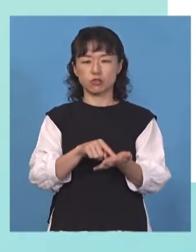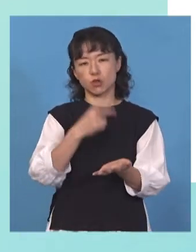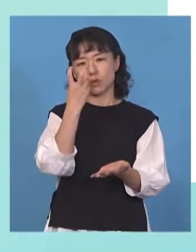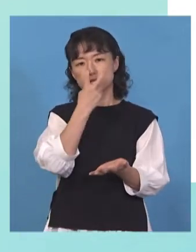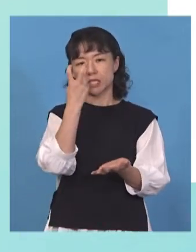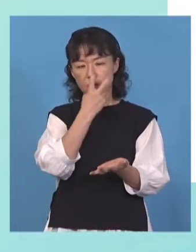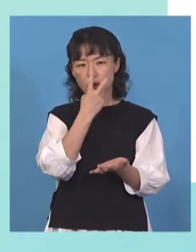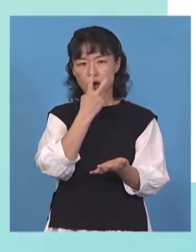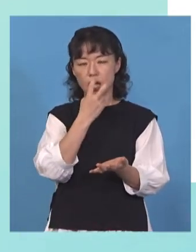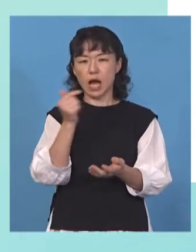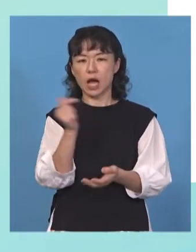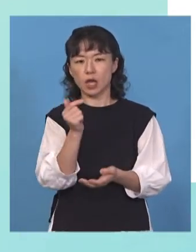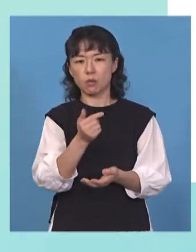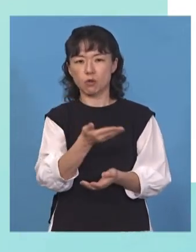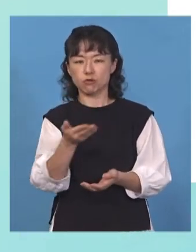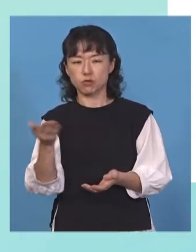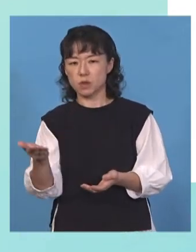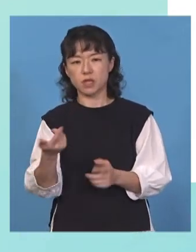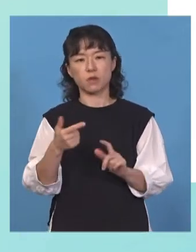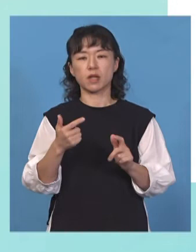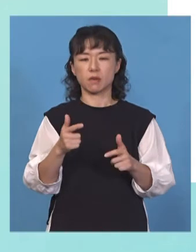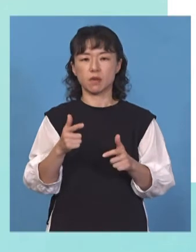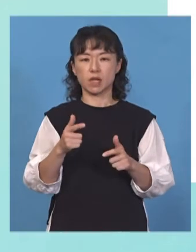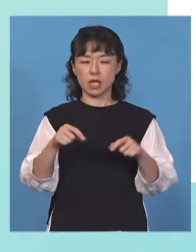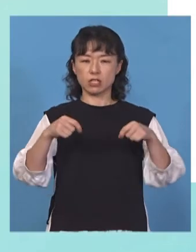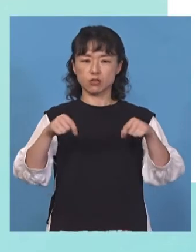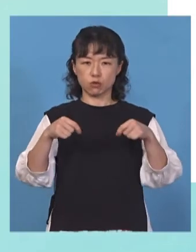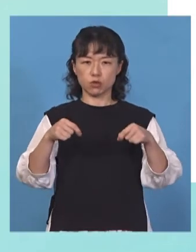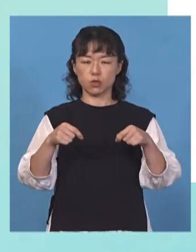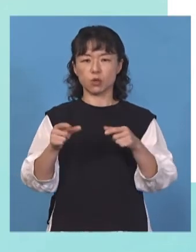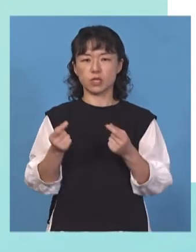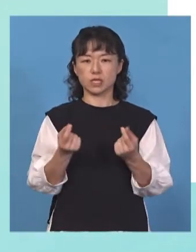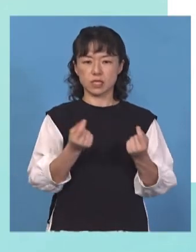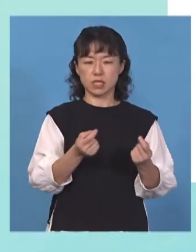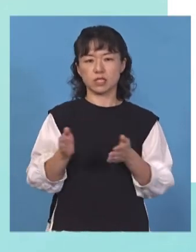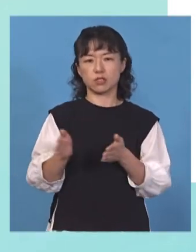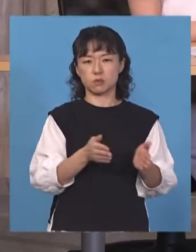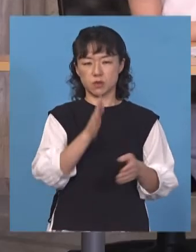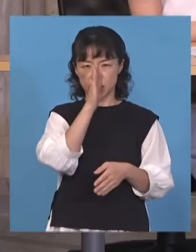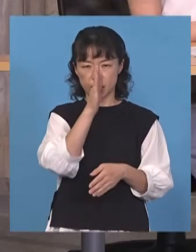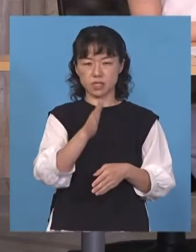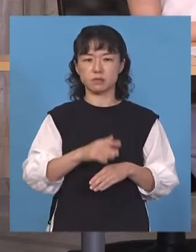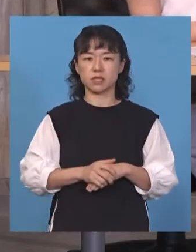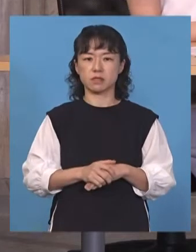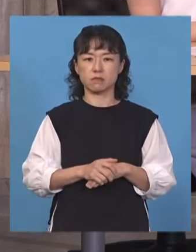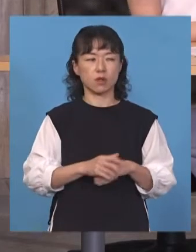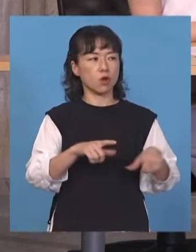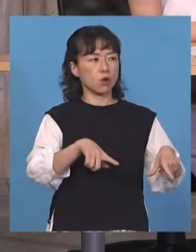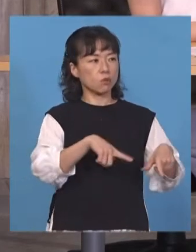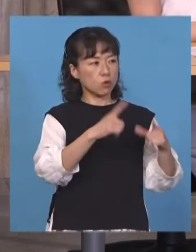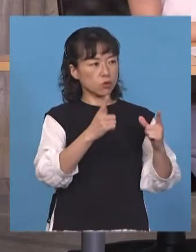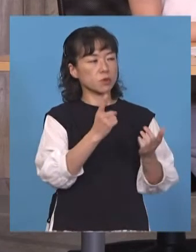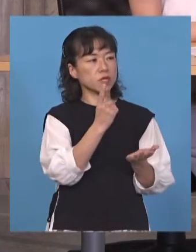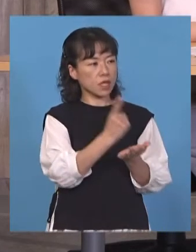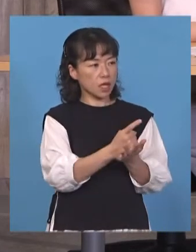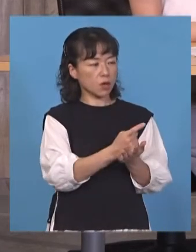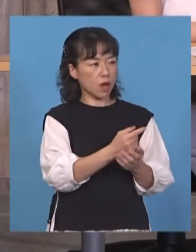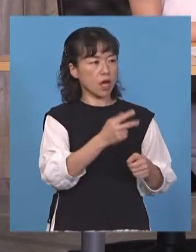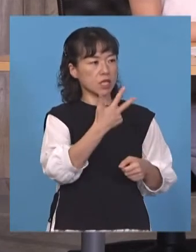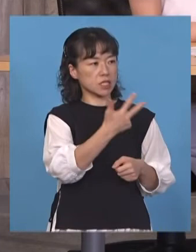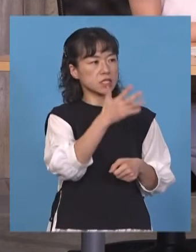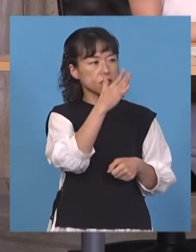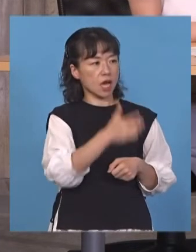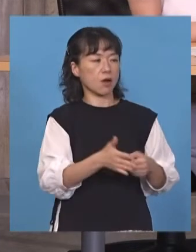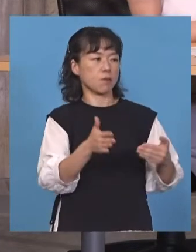順ではありませんので、期間内に必要書類を準備の上申し込んでください。 はい。木曜日は午後7時30分まで受